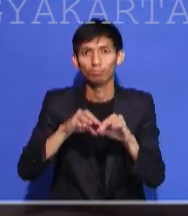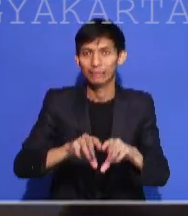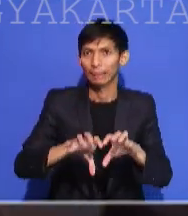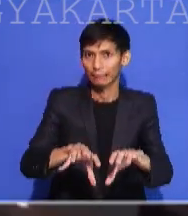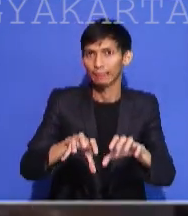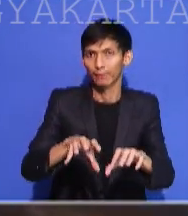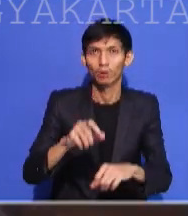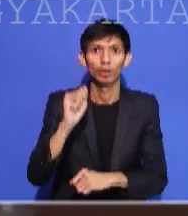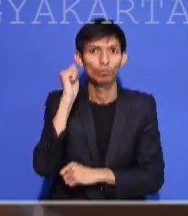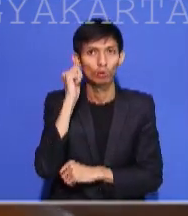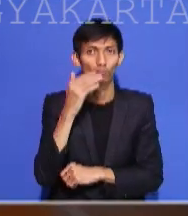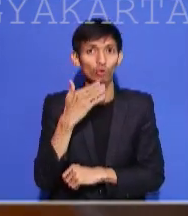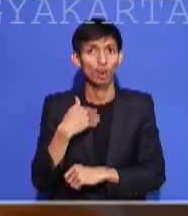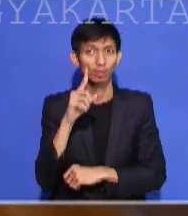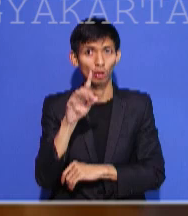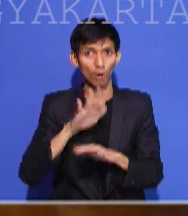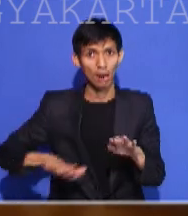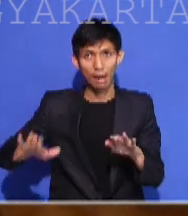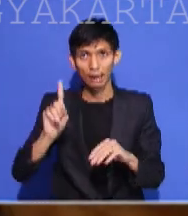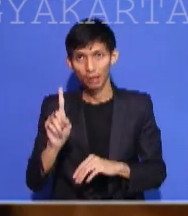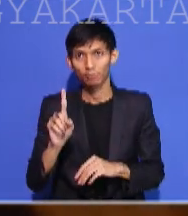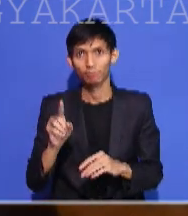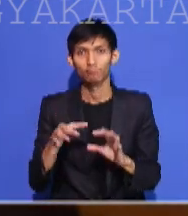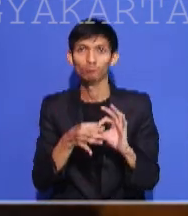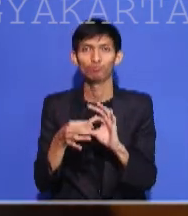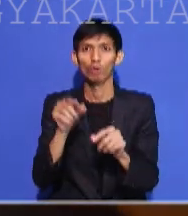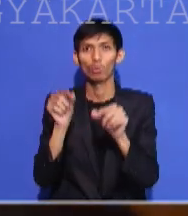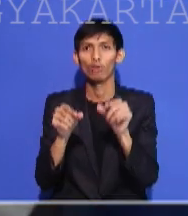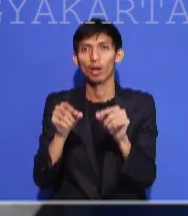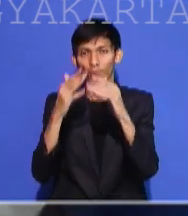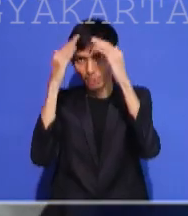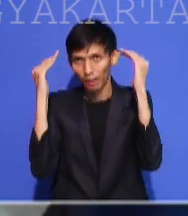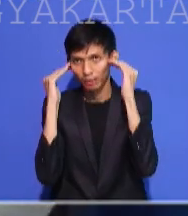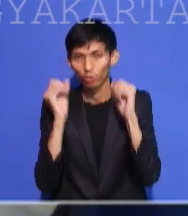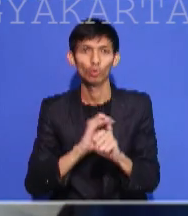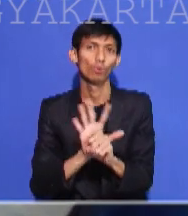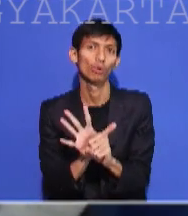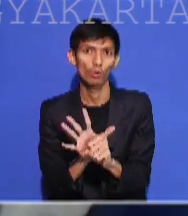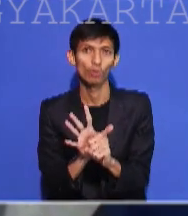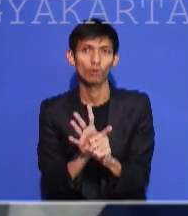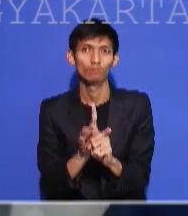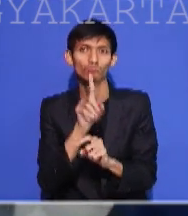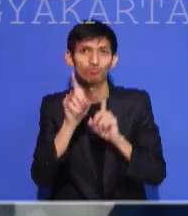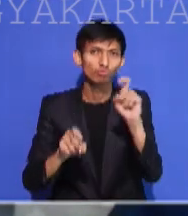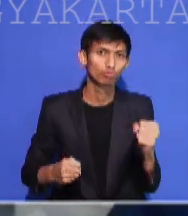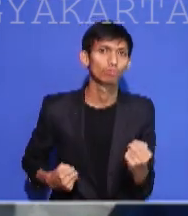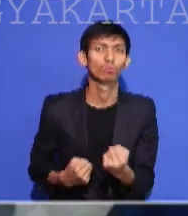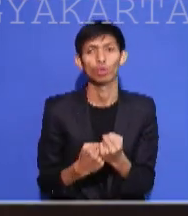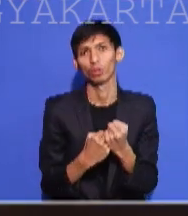anak ini mengaku bekerja sama dengan sejumlah petani lokal Kulon Progo untuk menyuplai kebutuhan bahan baku usaha